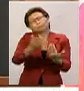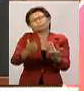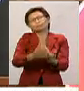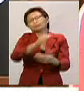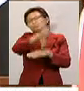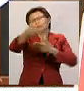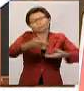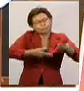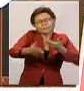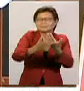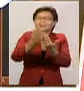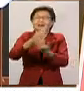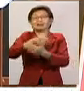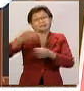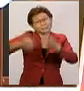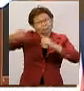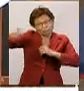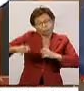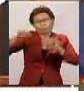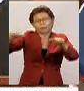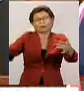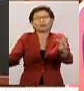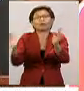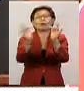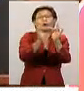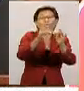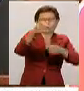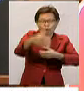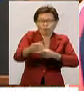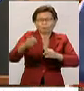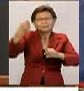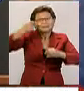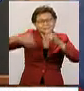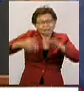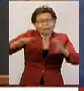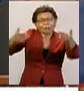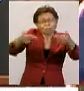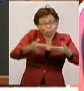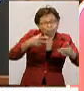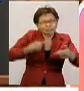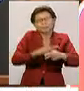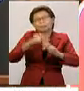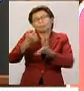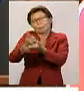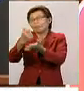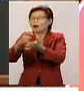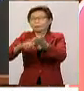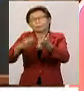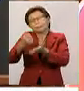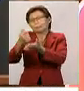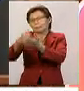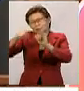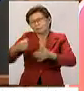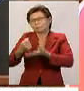jika ada apa-apa keperluan bolehlah berhubung dengan sekretariat kami dan kami akan sentiasa memberi apa juga bantuan yang boleh kami berikan.